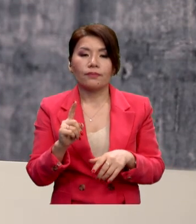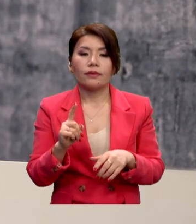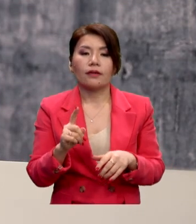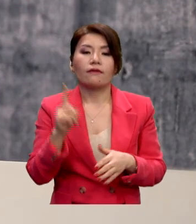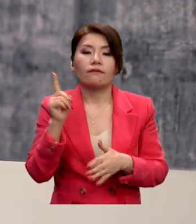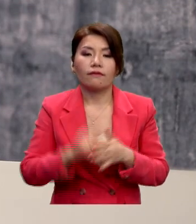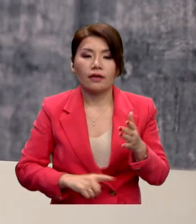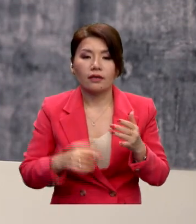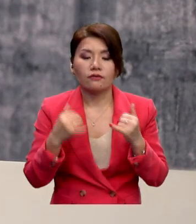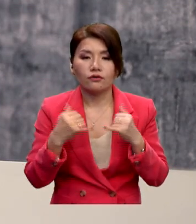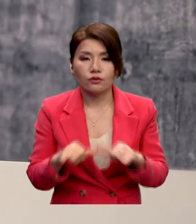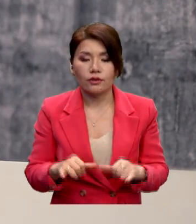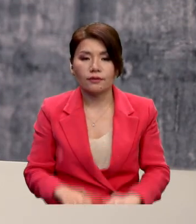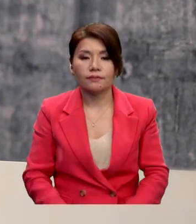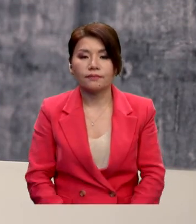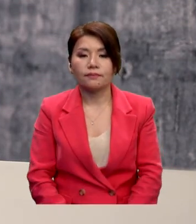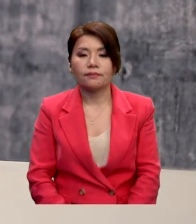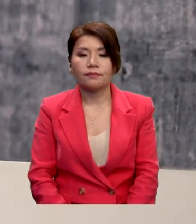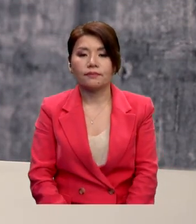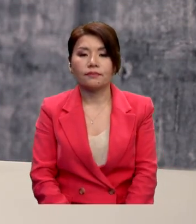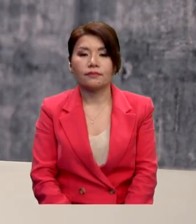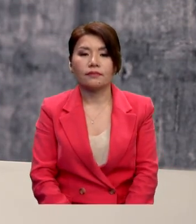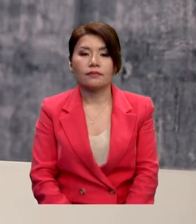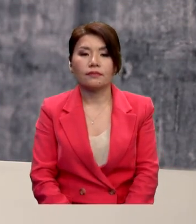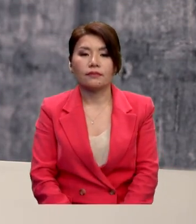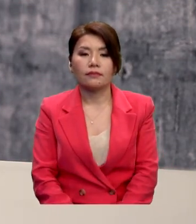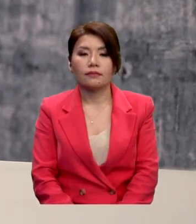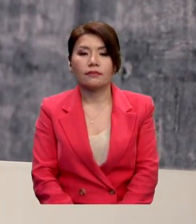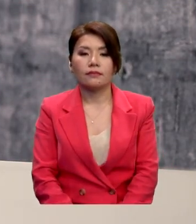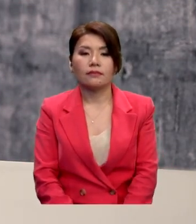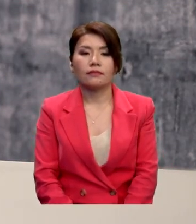и искренне верить в чудо. Саяна Санакова, Актурия Талдыбек, Атамекен Бизнес.